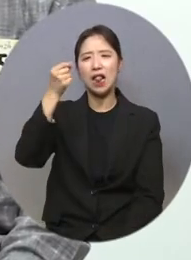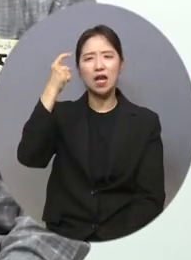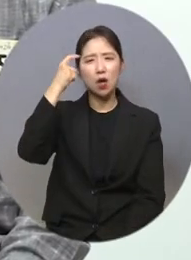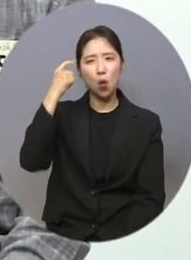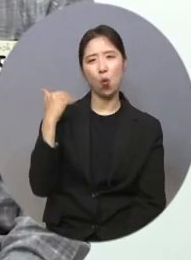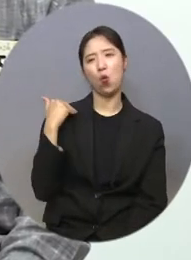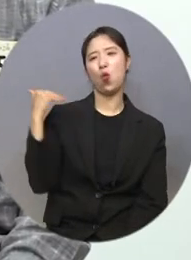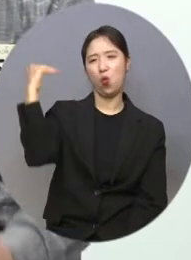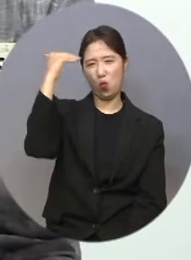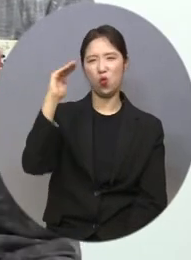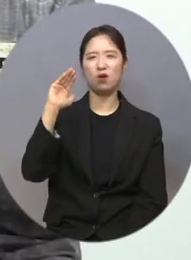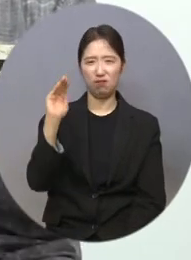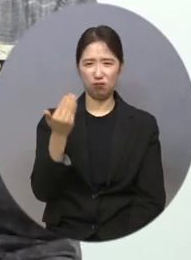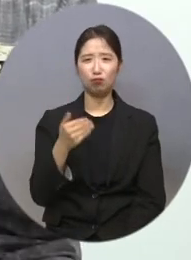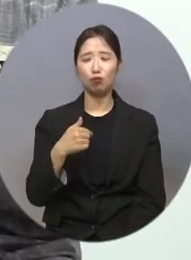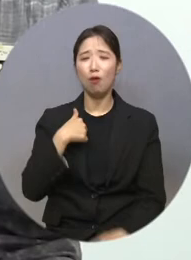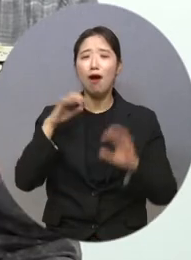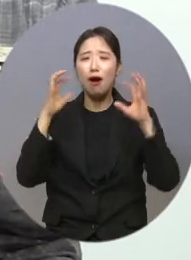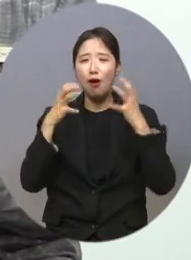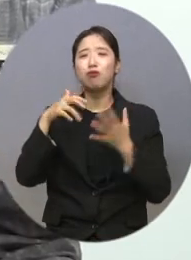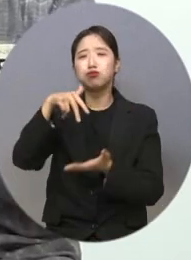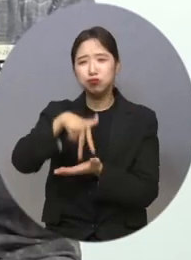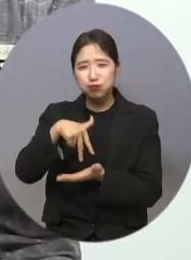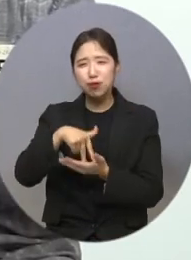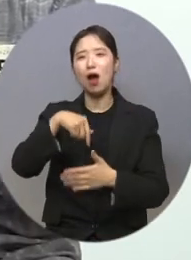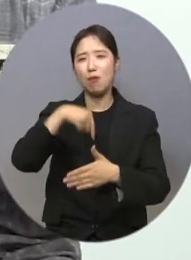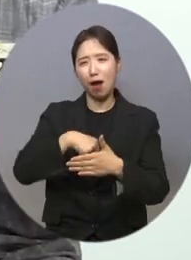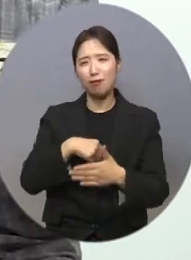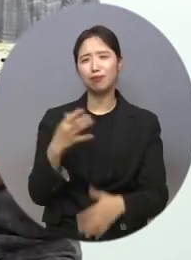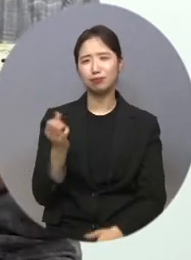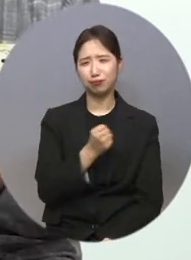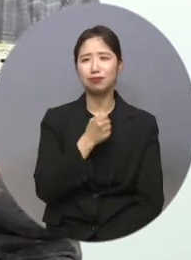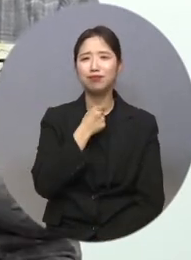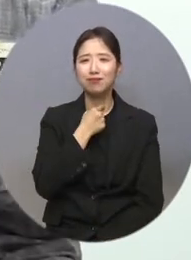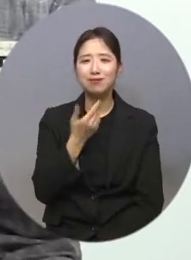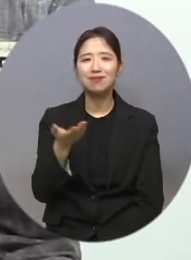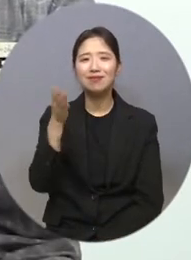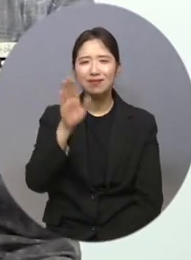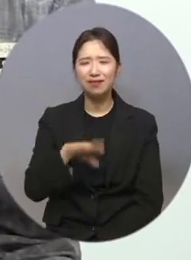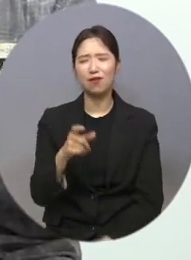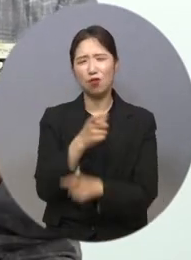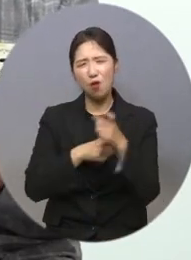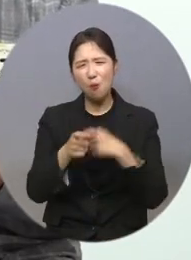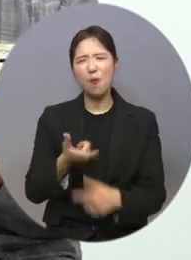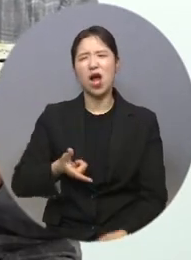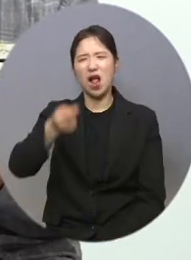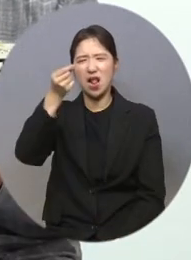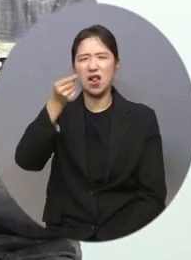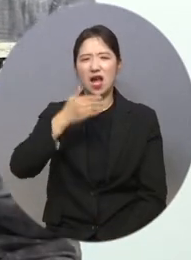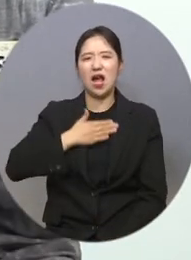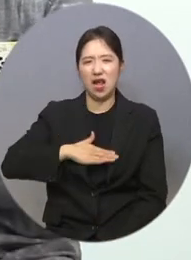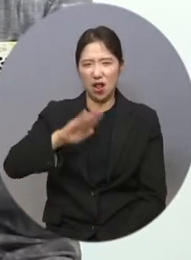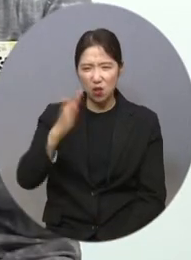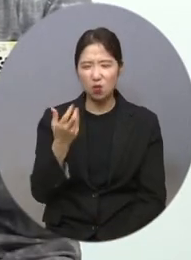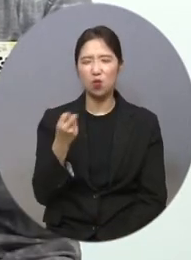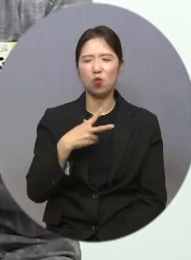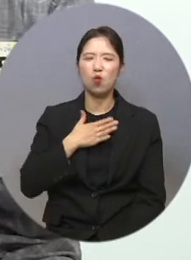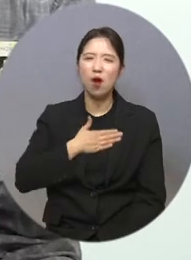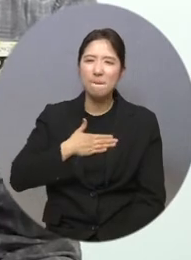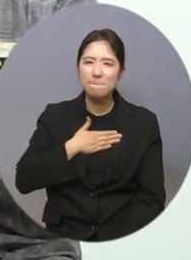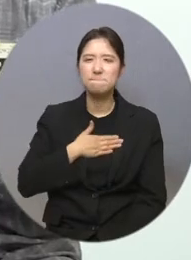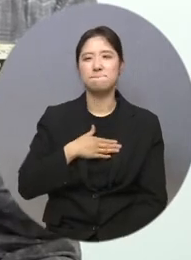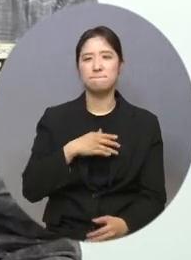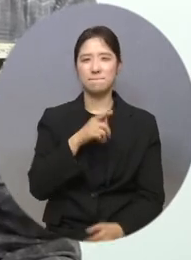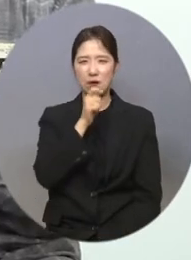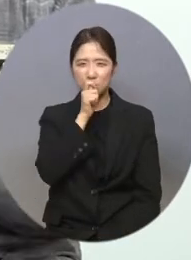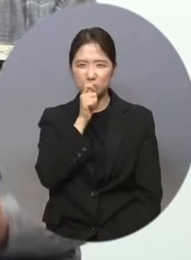그러니까 몰라도 되는 어린아이의 마음을 가지고 또 자랄 수도 있는 건데 더 빨리 알아야 하고 더 감정을 숨겨야 하고